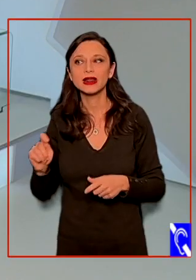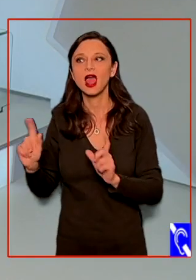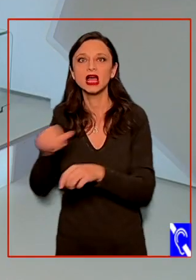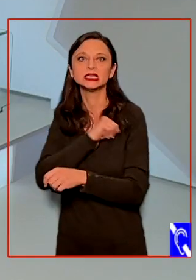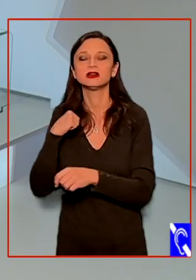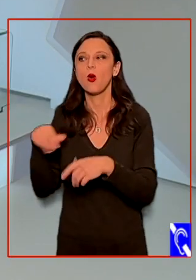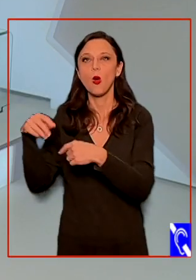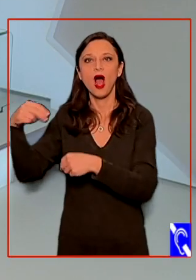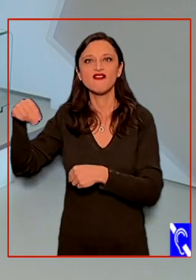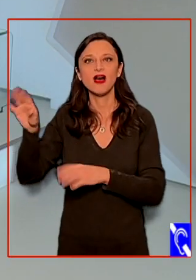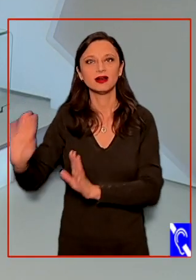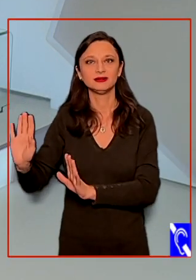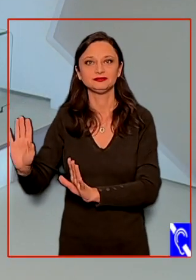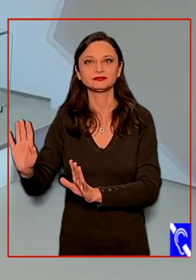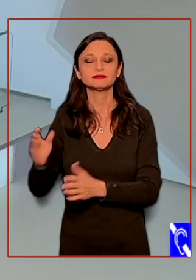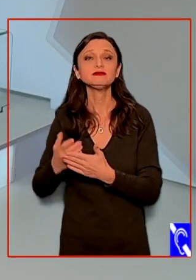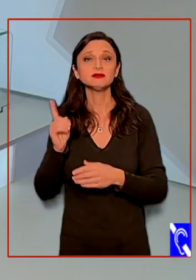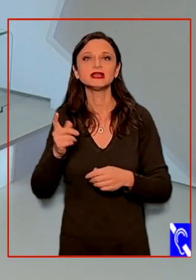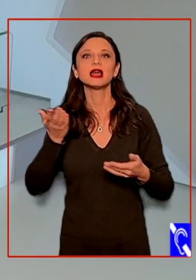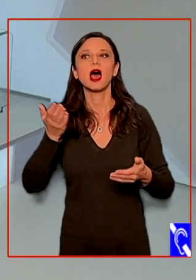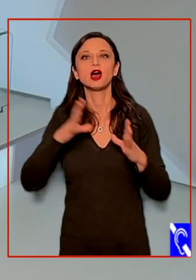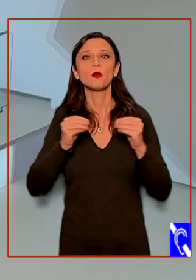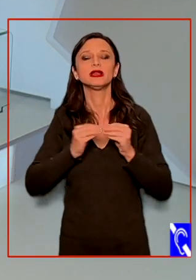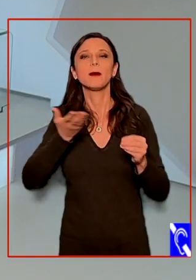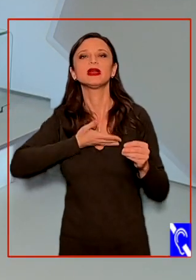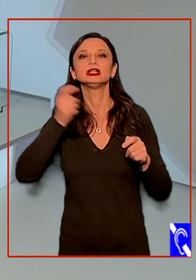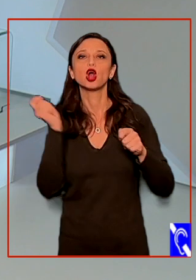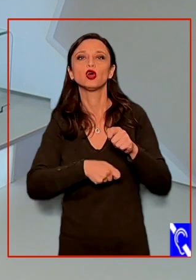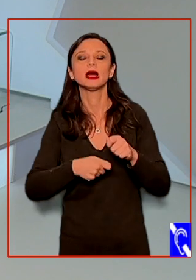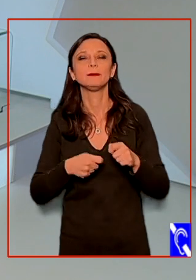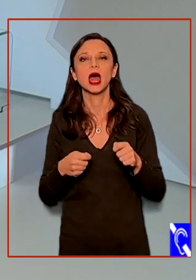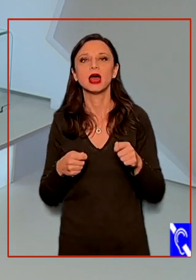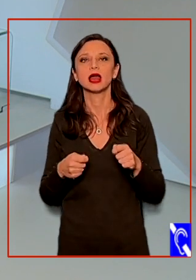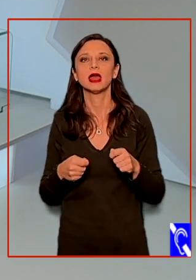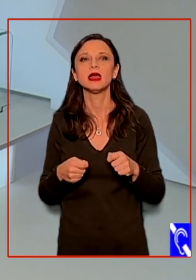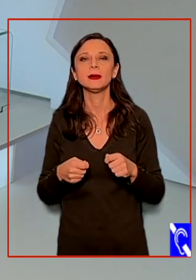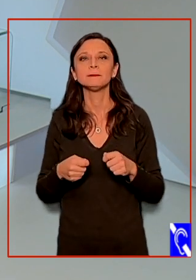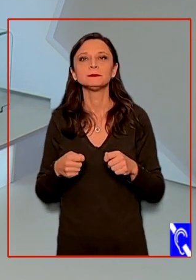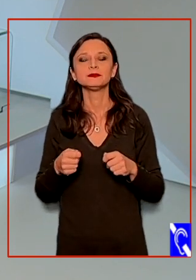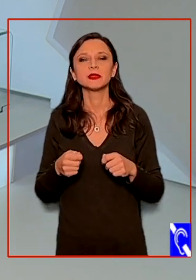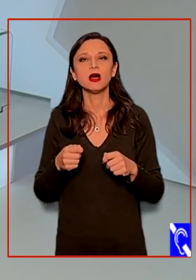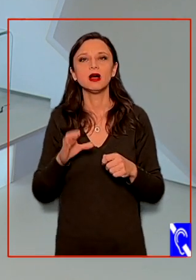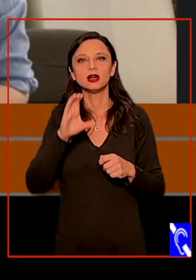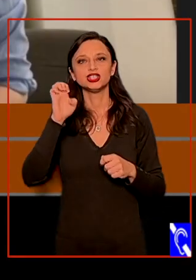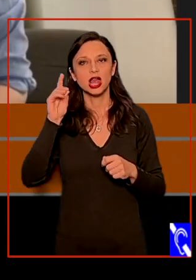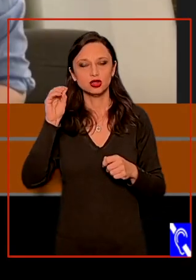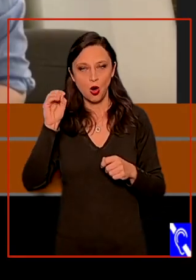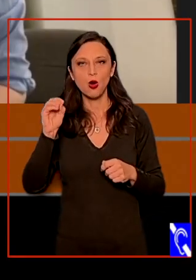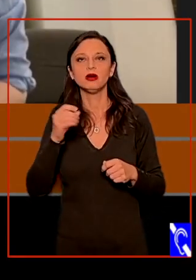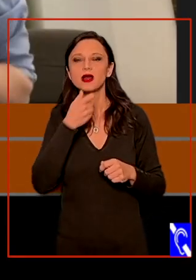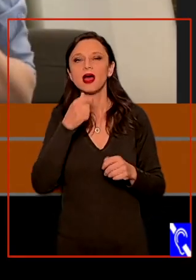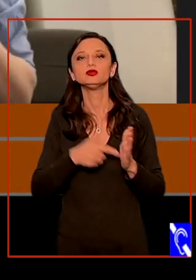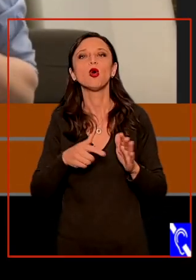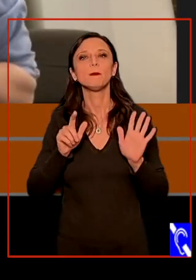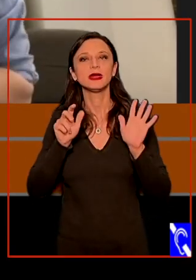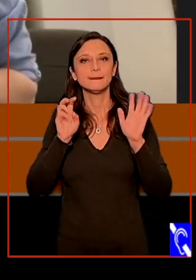februarie. Și pentru asta România a fost condamnată în 2014. După care mai sunt multe alte zeci de condamnări la adresa României în ceea ce